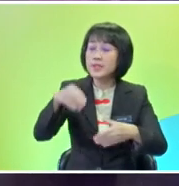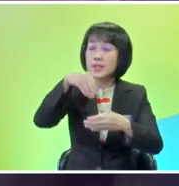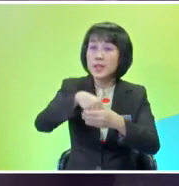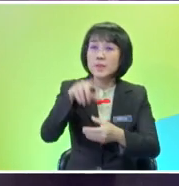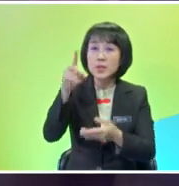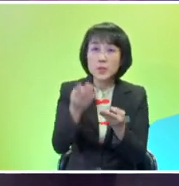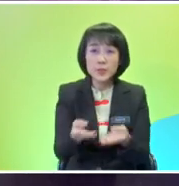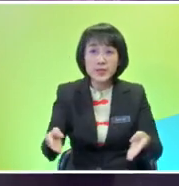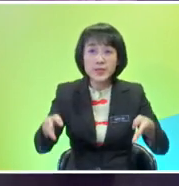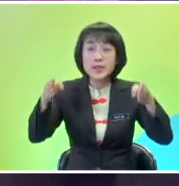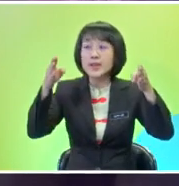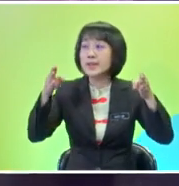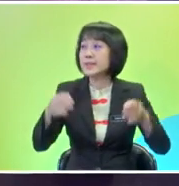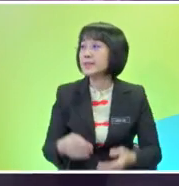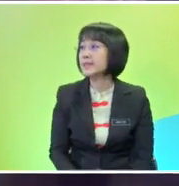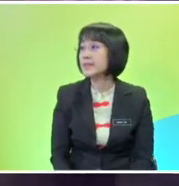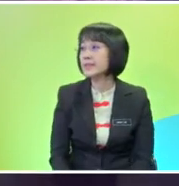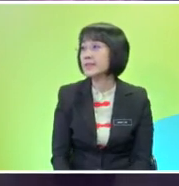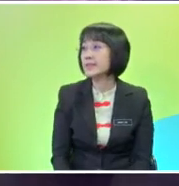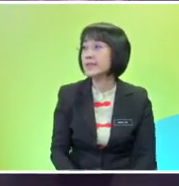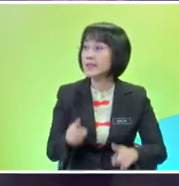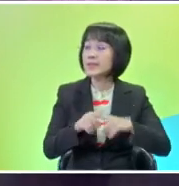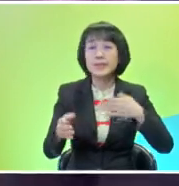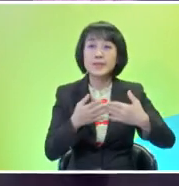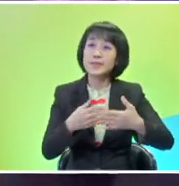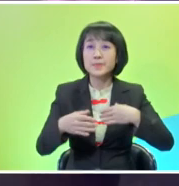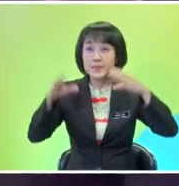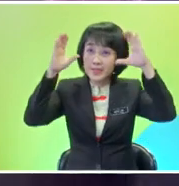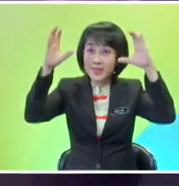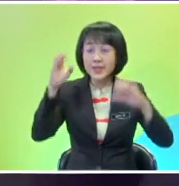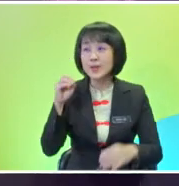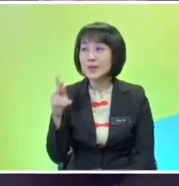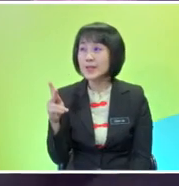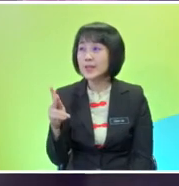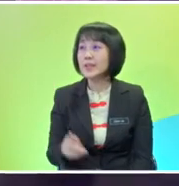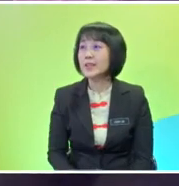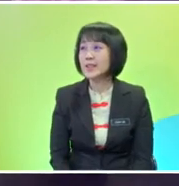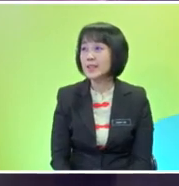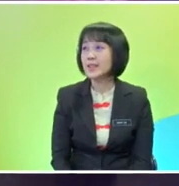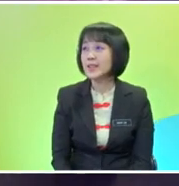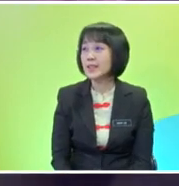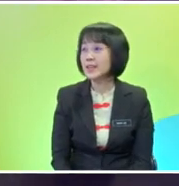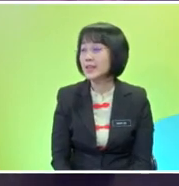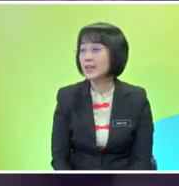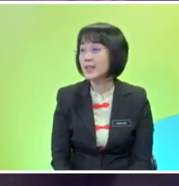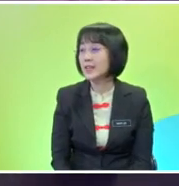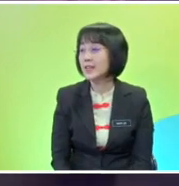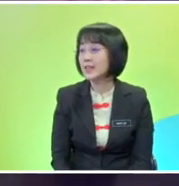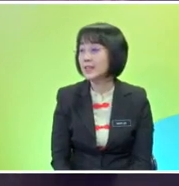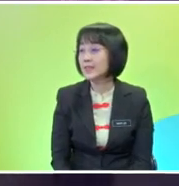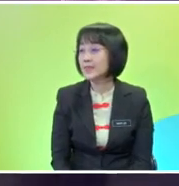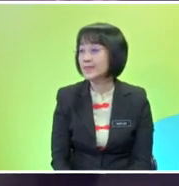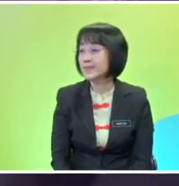okey ha tapi tak apa Cikgu okey a maksudnya kurang tepatlah ni kedudukannya Cikgu Baiklah Mira akan ubah ya